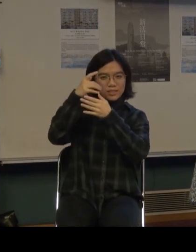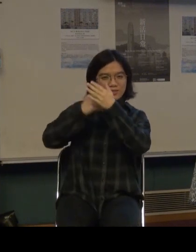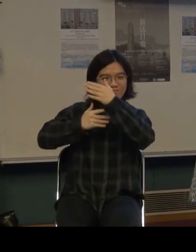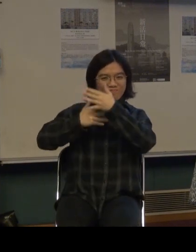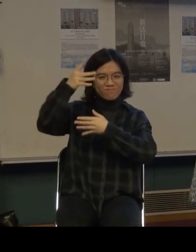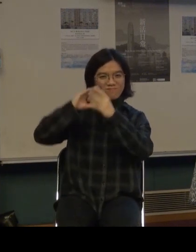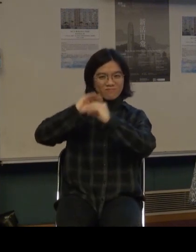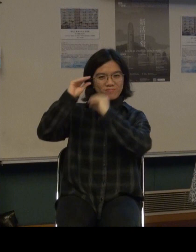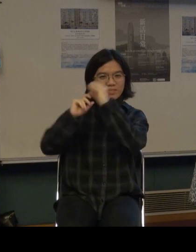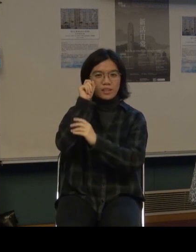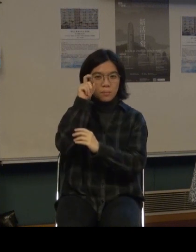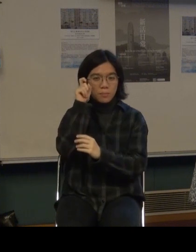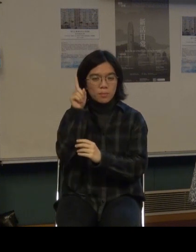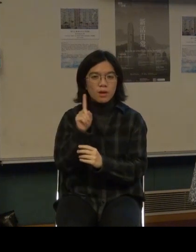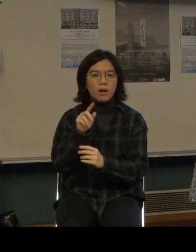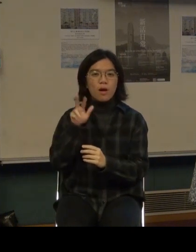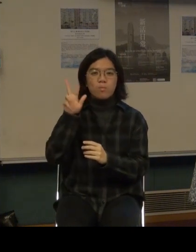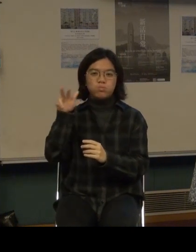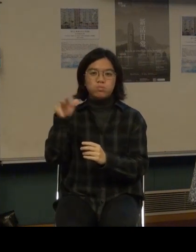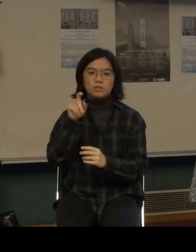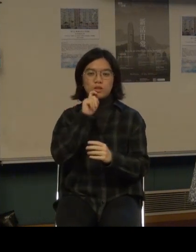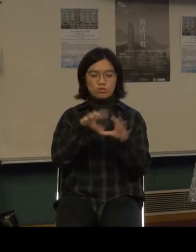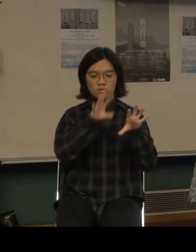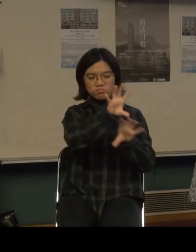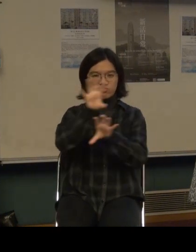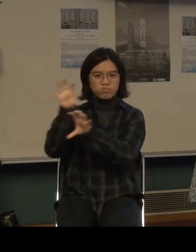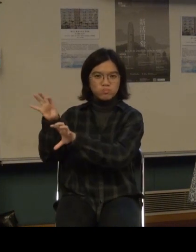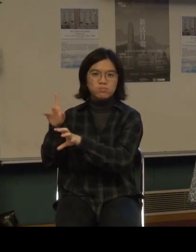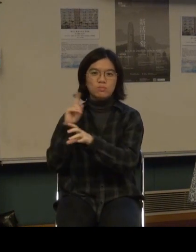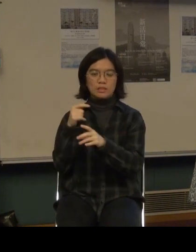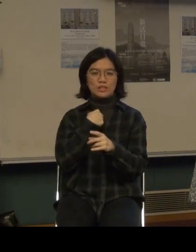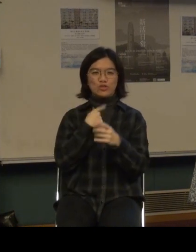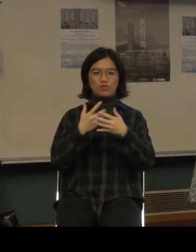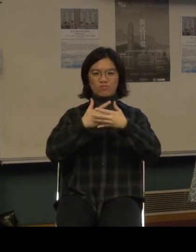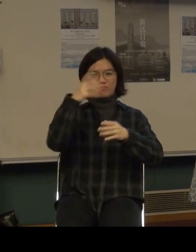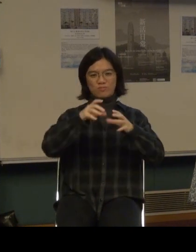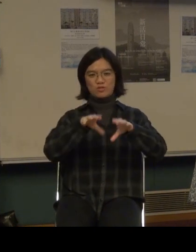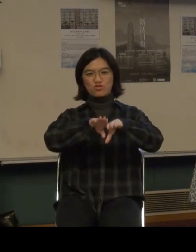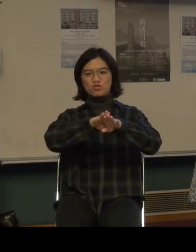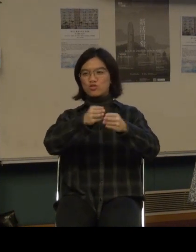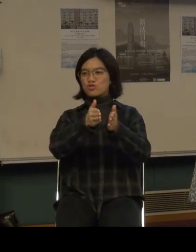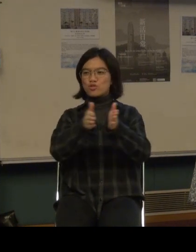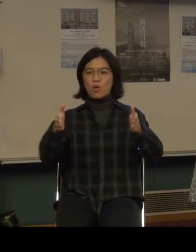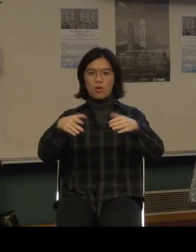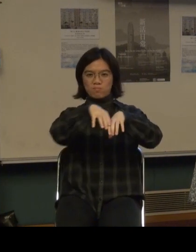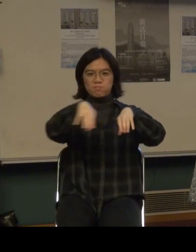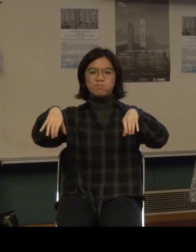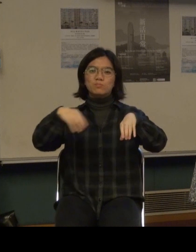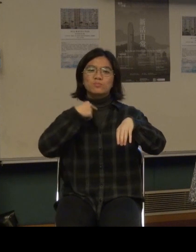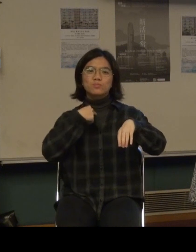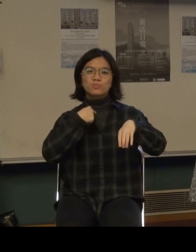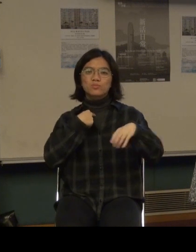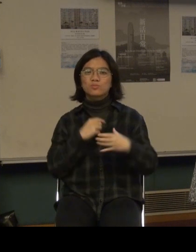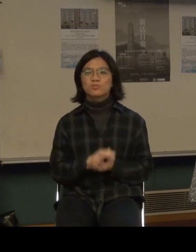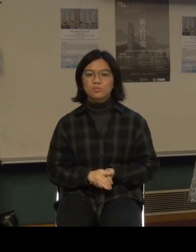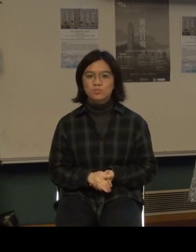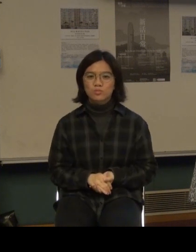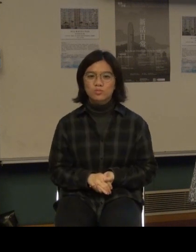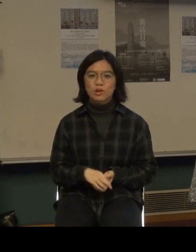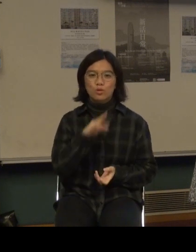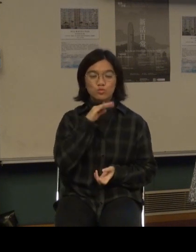設計去做一啲嘅長形嘅大廈。嗱，咁當然咧用模組化嘅設計比較即係適合嘅就會係好似